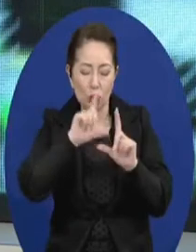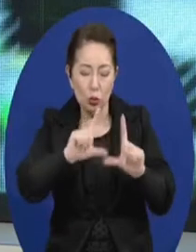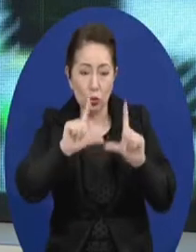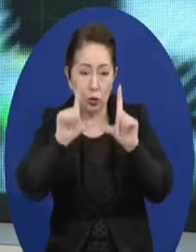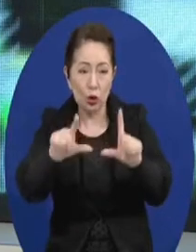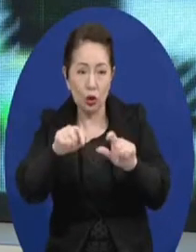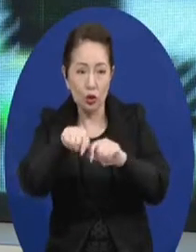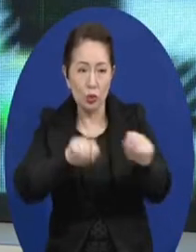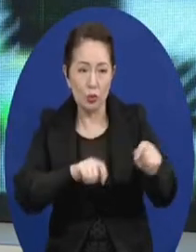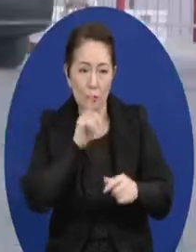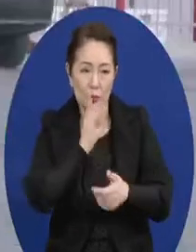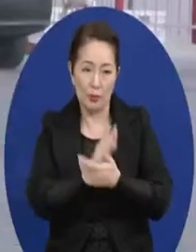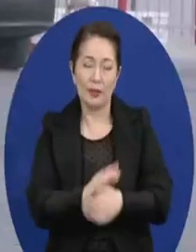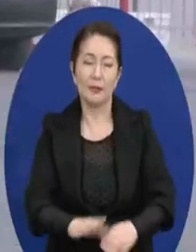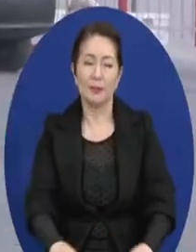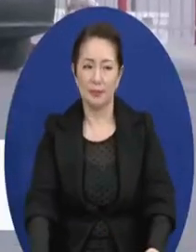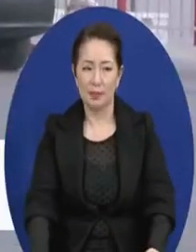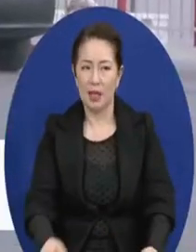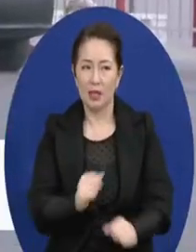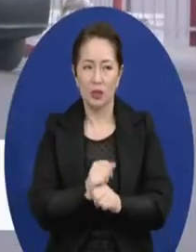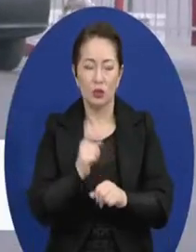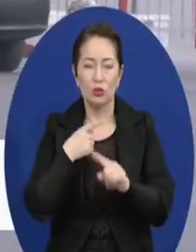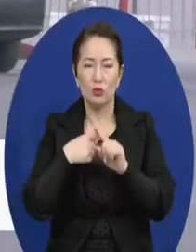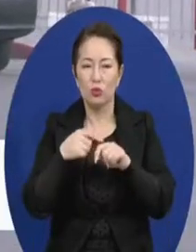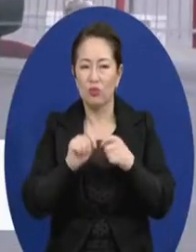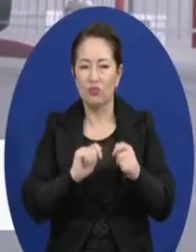нүртэл цуцлах юм байна.